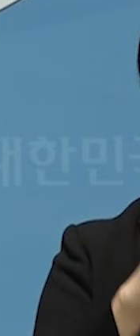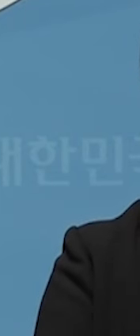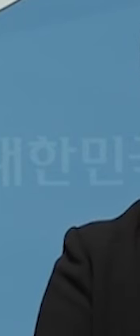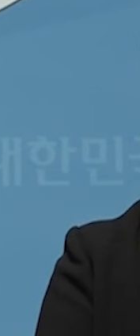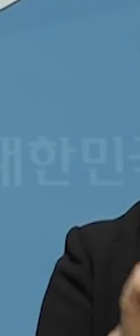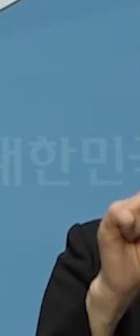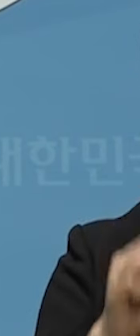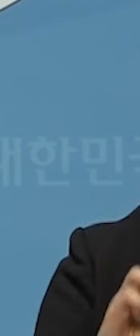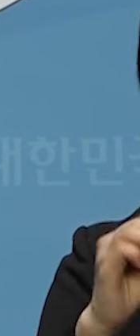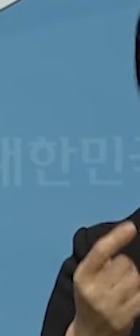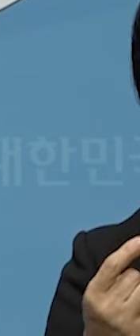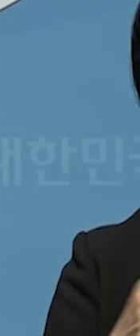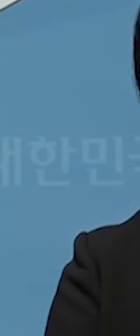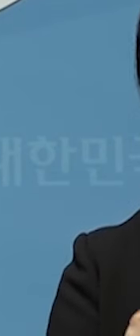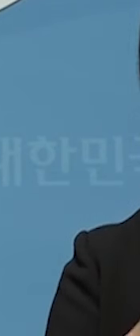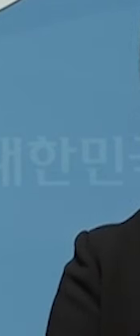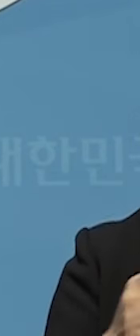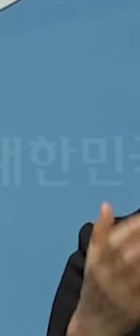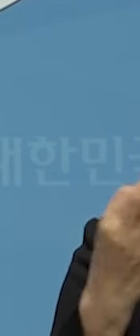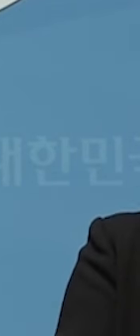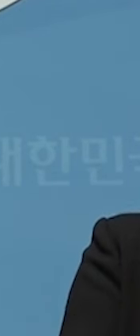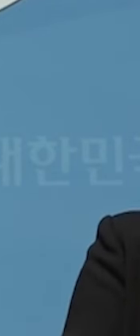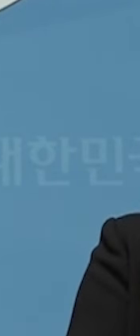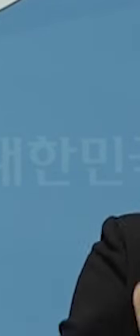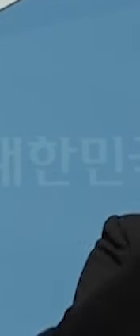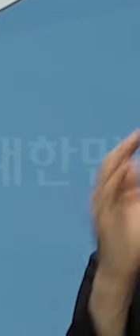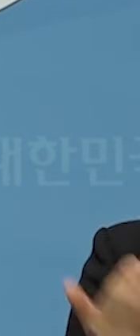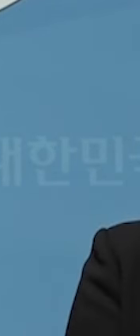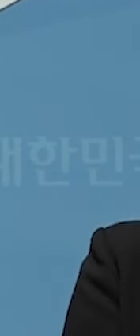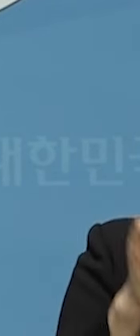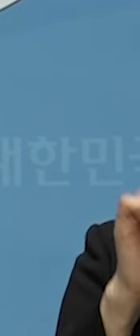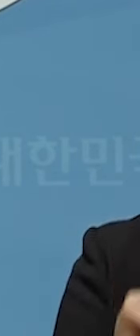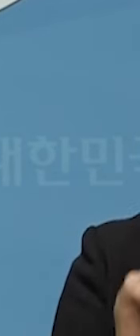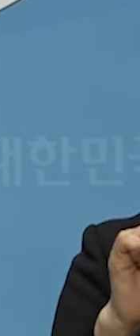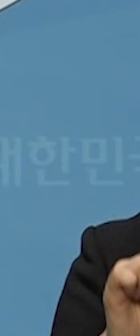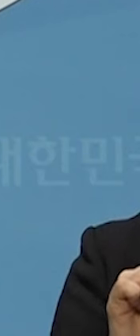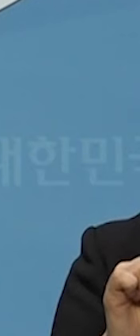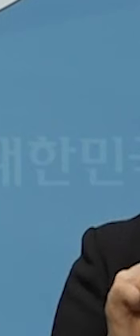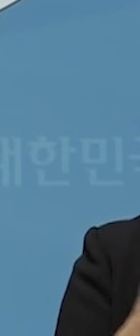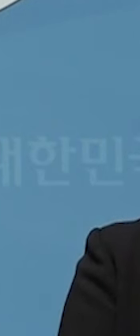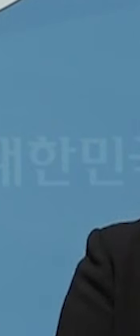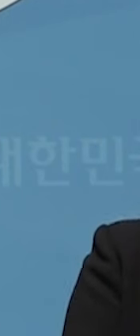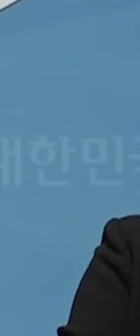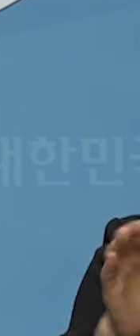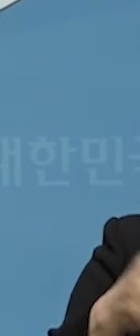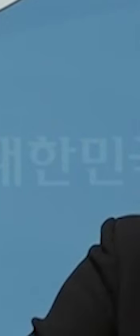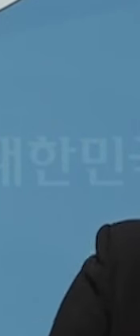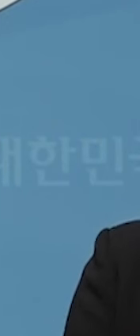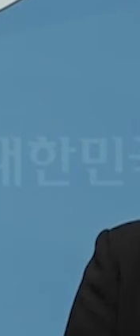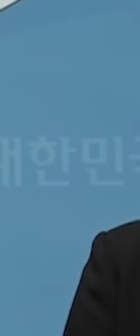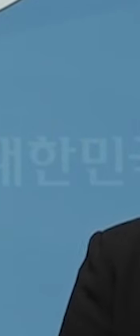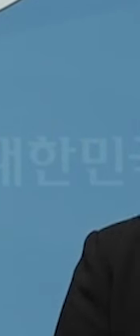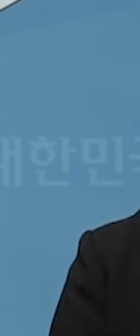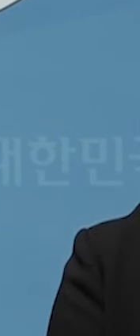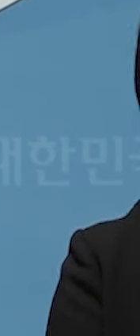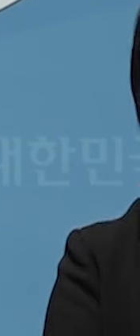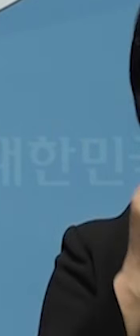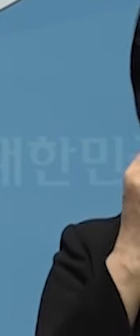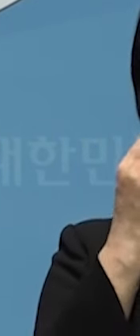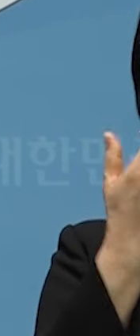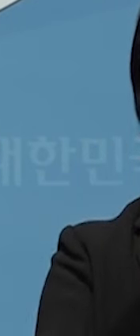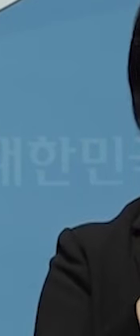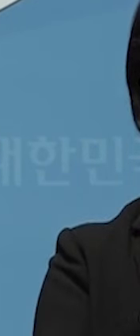스포츠 토토로 유인하고 그 수익이 전체 스포츠로 흘러들어가게 해야 합니다. 이에